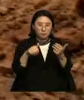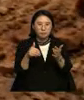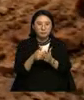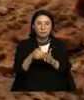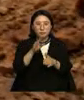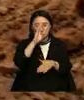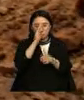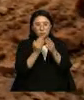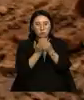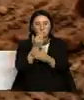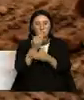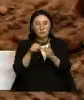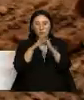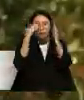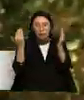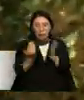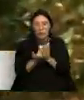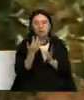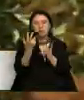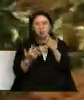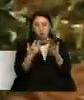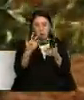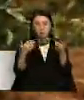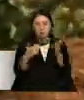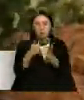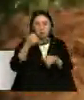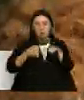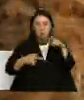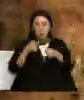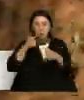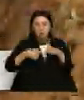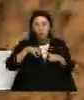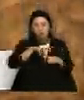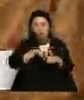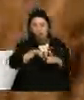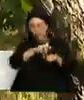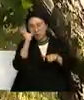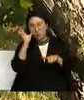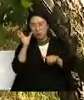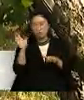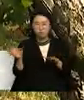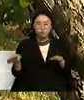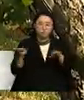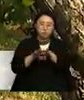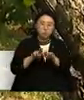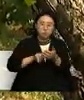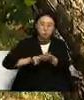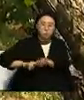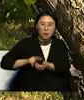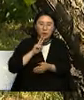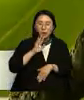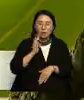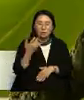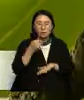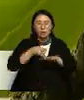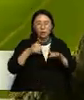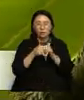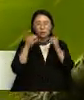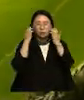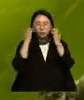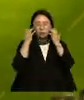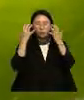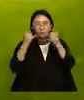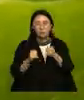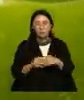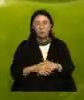이 병에 걸리면 과 수은 전체를 소화 카 거나 나무를 v 째 버바 매물 처리해야 하기 때문에 농민들의 관심이 이만저만이